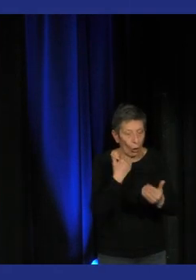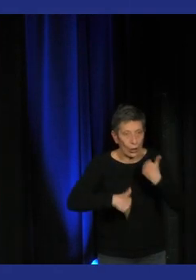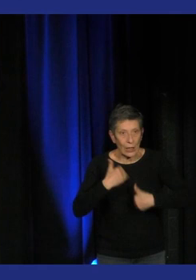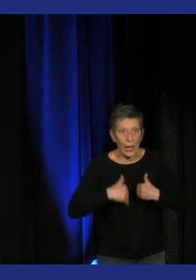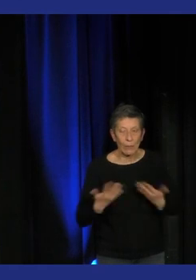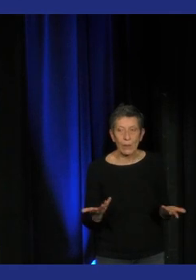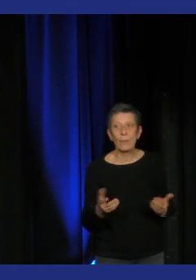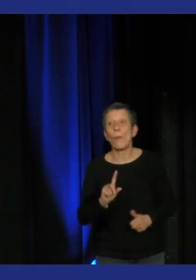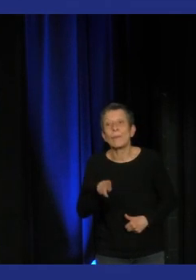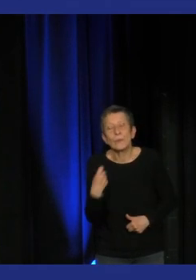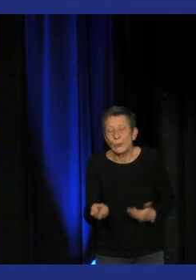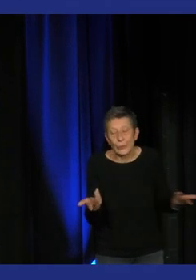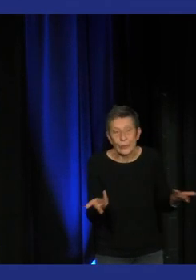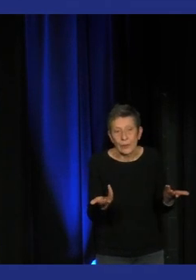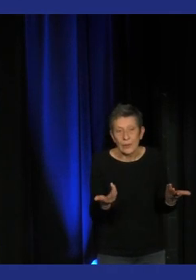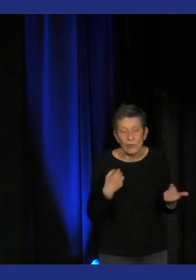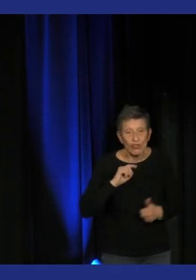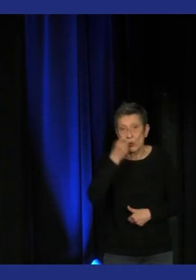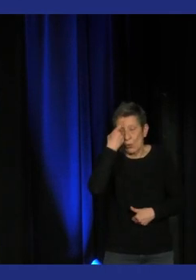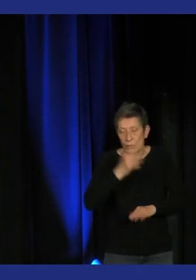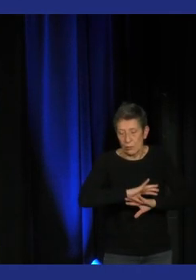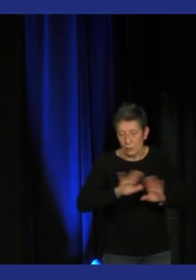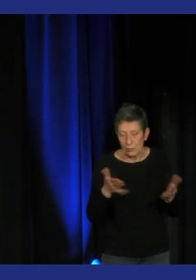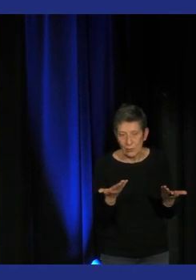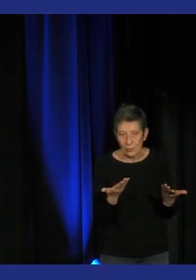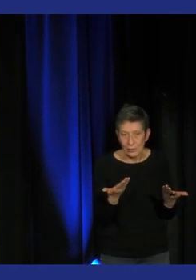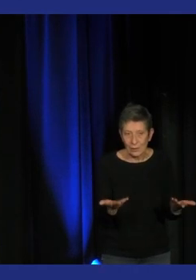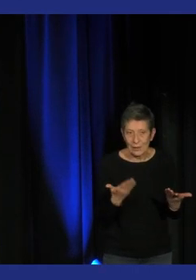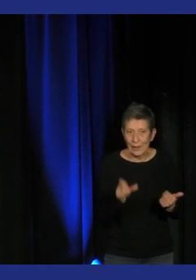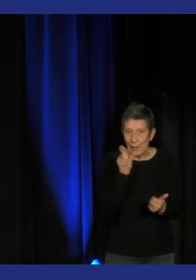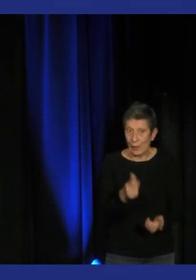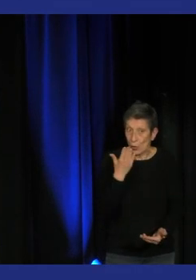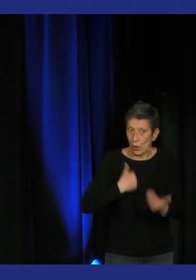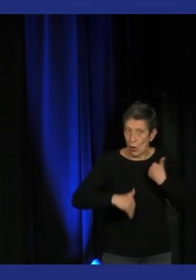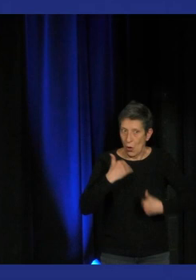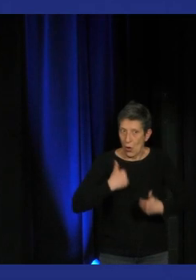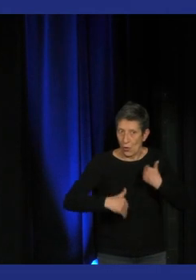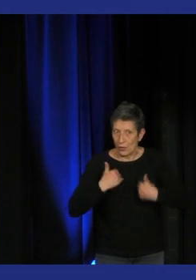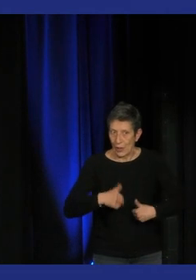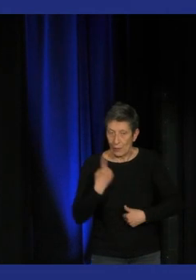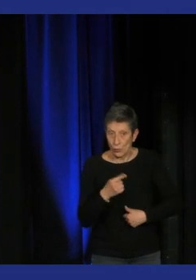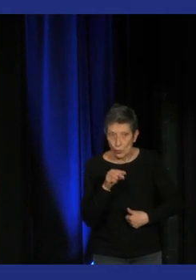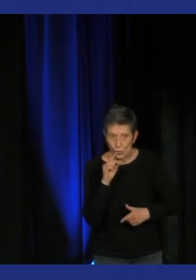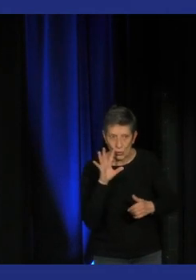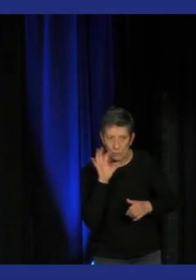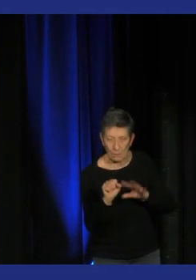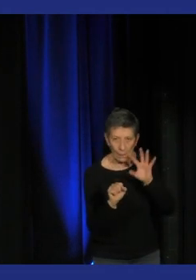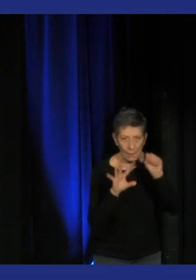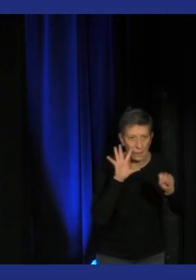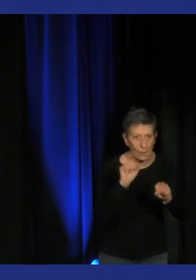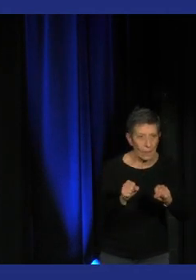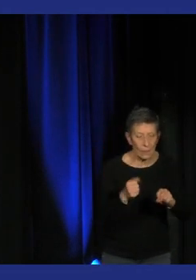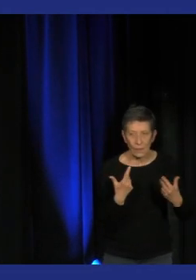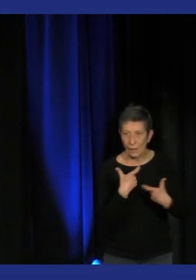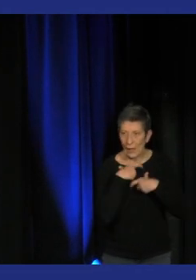lorsqu'on est handicapé, on est d'autant plus on a un regard d'autant plus aigu sur ce qui ne va pas et ce qui rend